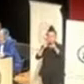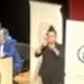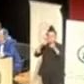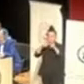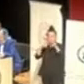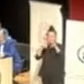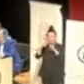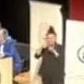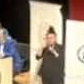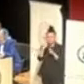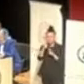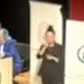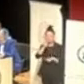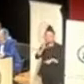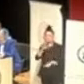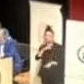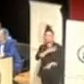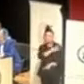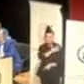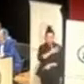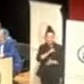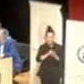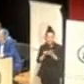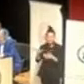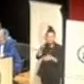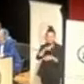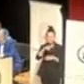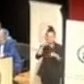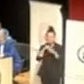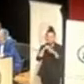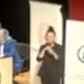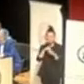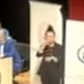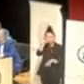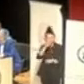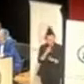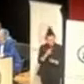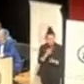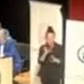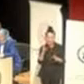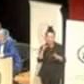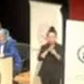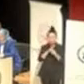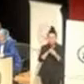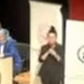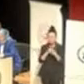Kongresi'nin herkes için edebiyat kapsayıcı yayıncılık oturumuna hoş geldiniz.